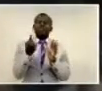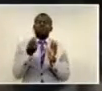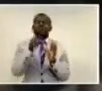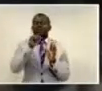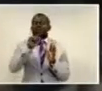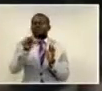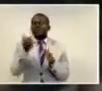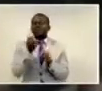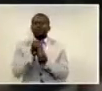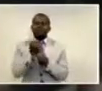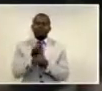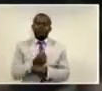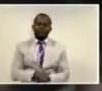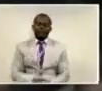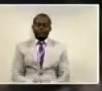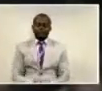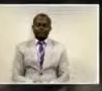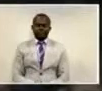ikivamo